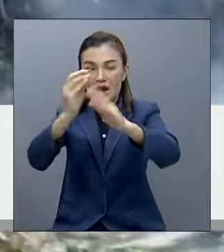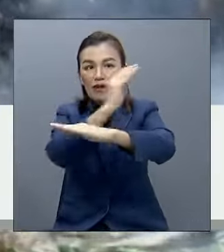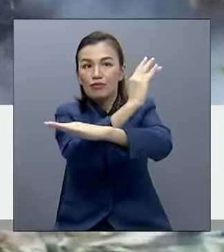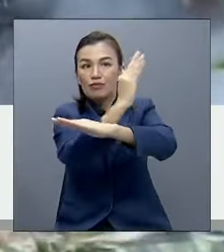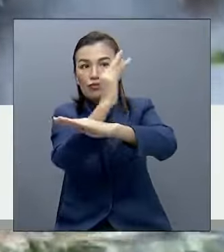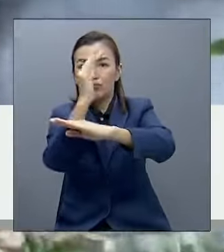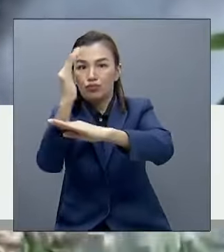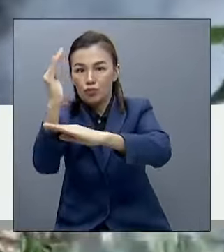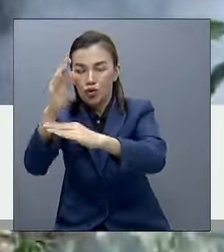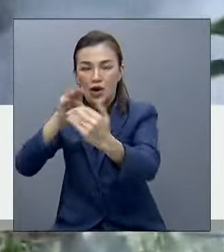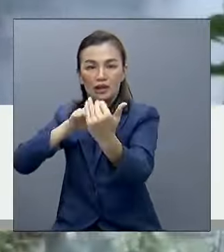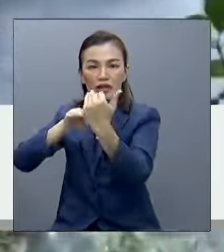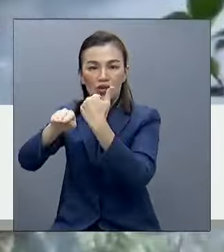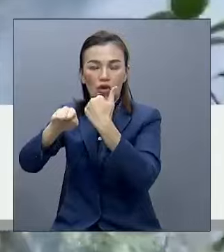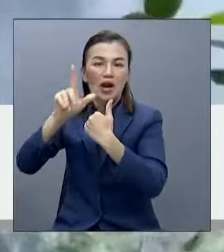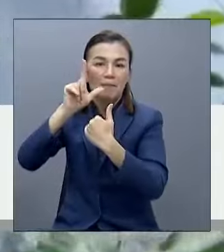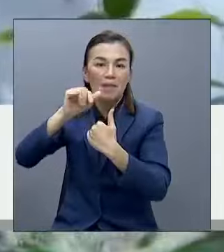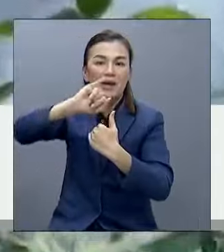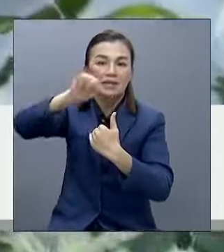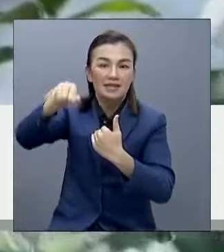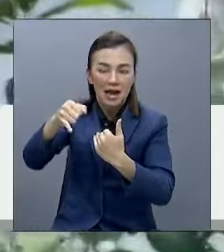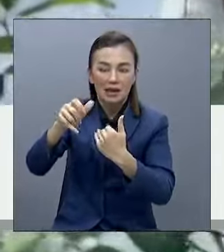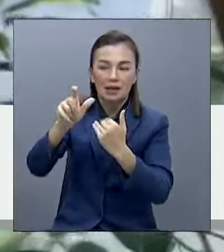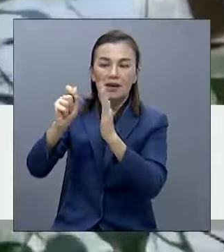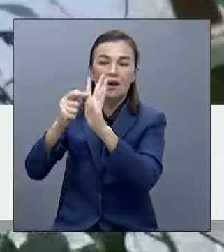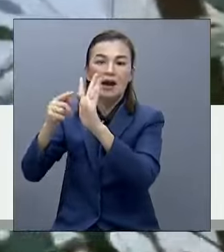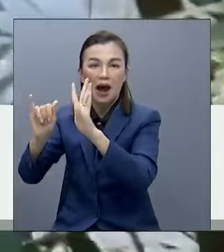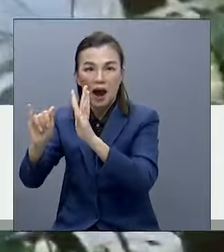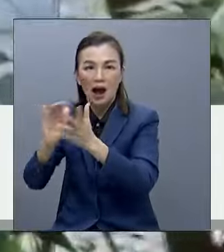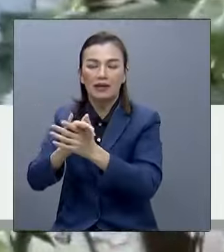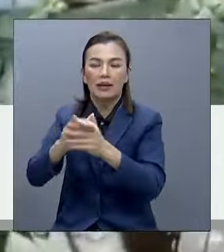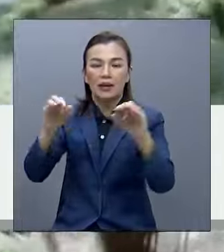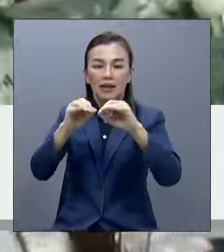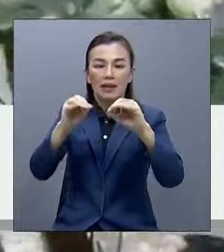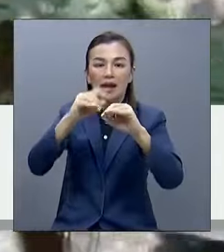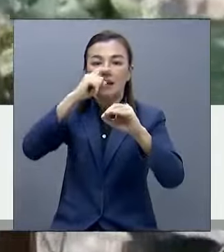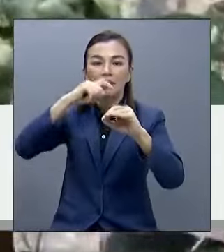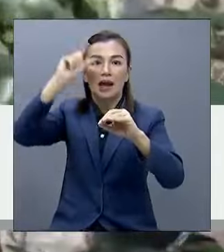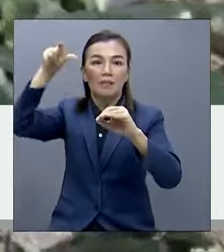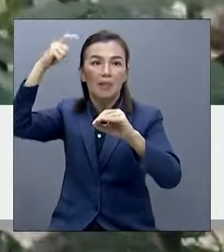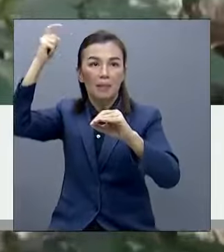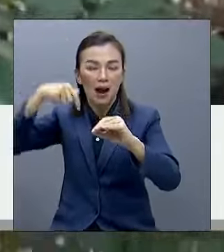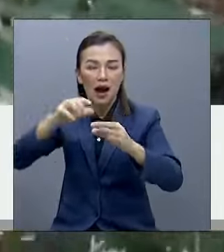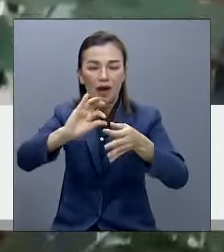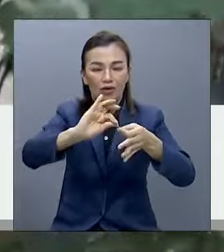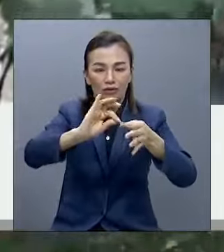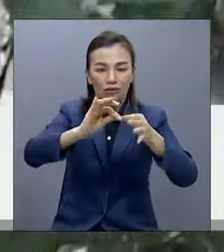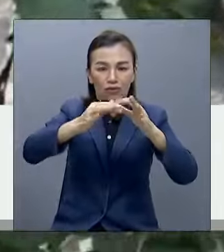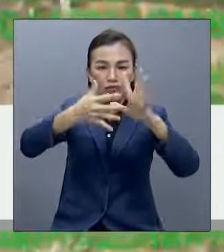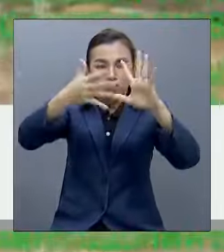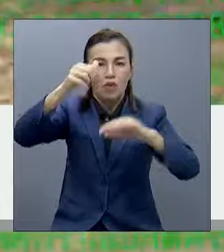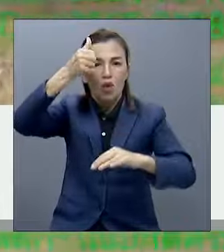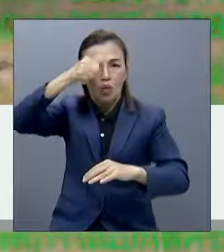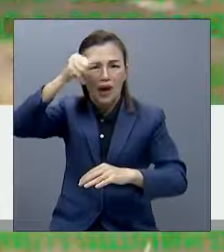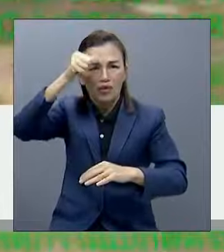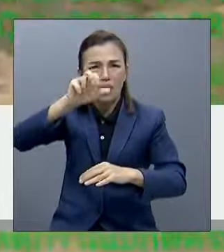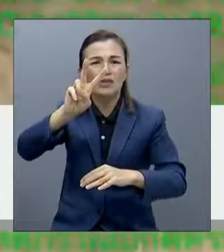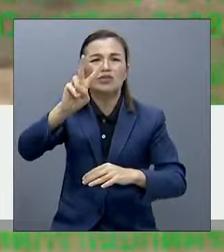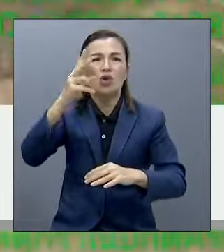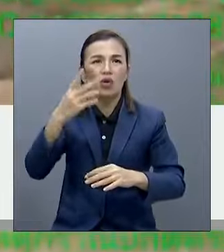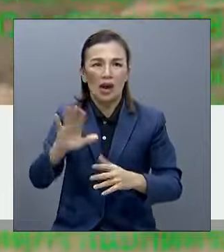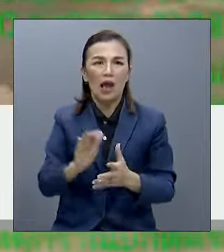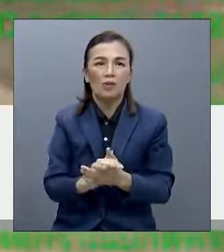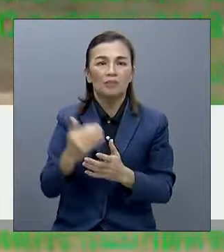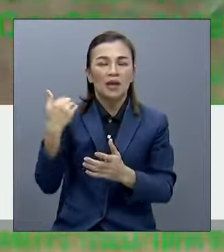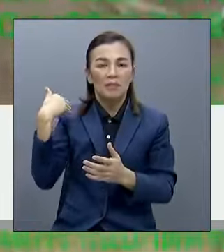แม่อายอำเภอแม่ฟ้าหลวงชายแดนไทยเมียนมาลุกลามหนักติดต่อกันกว่า2วันแล้วนะครับทีนี้การดับไฟท